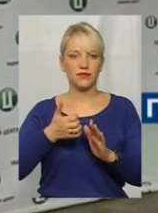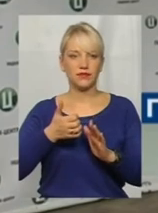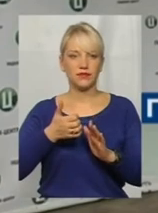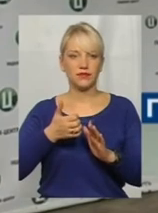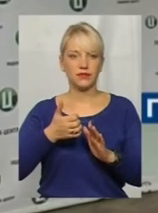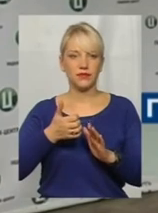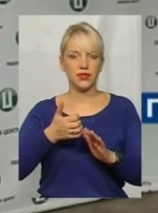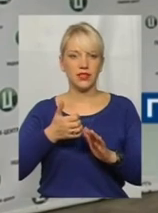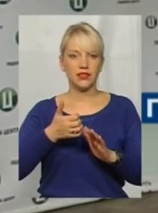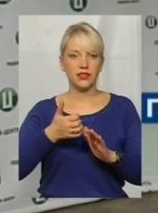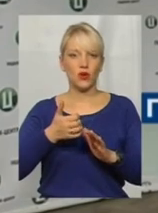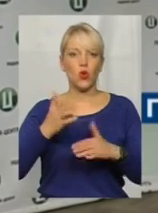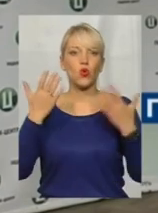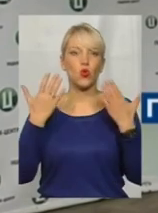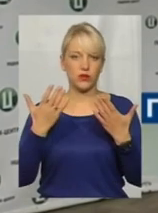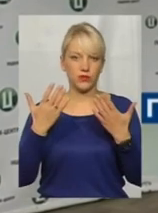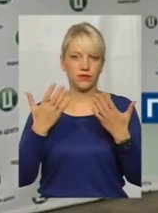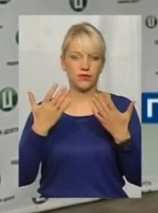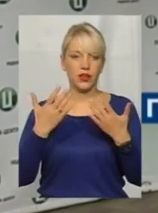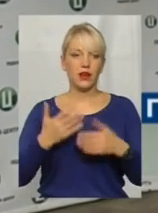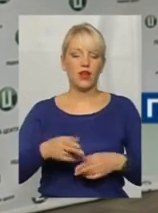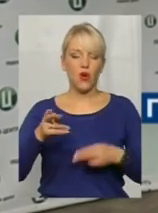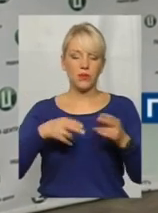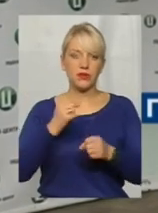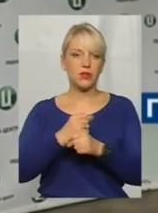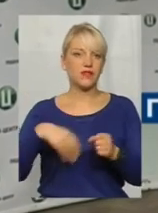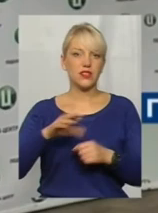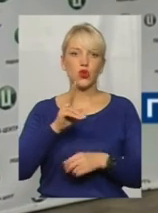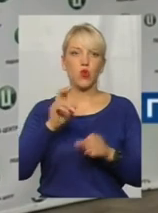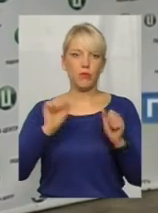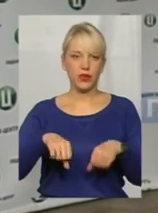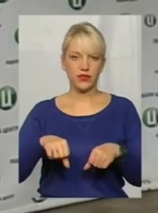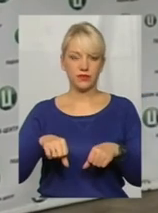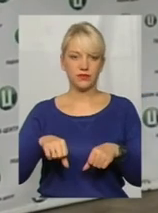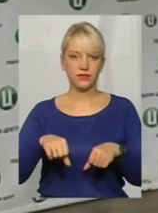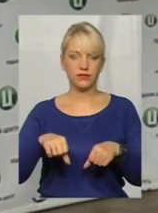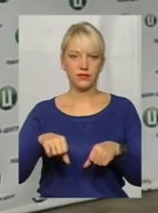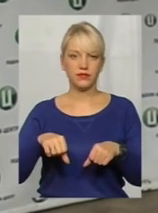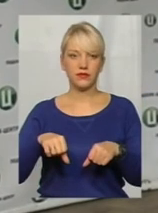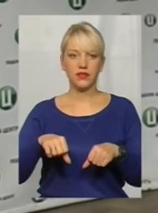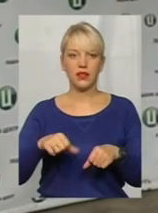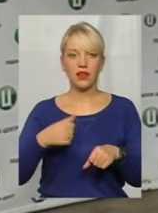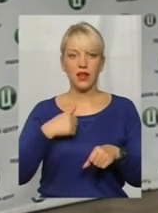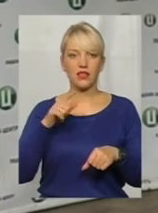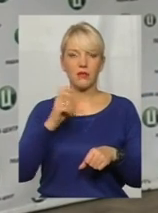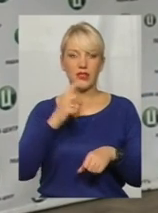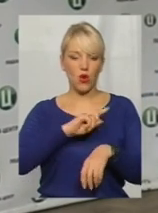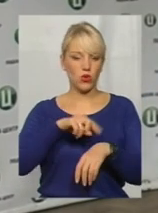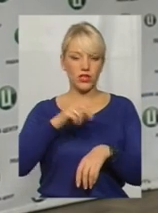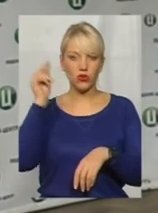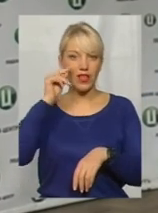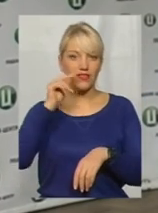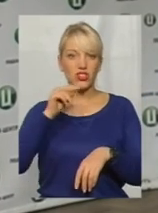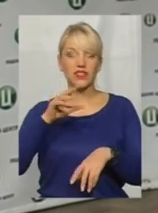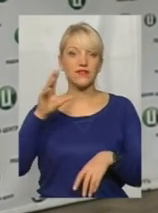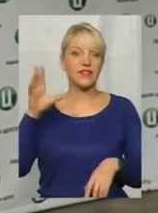в принципі, не вистачало рук. Тобто в операційній працювали всі, хто міг. Ну, я там за годину навчилася